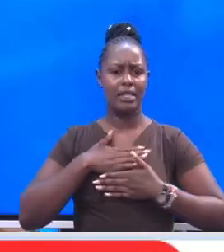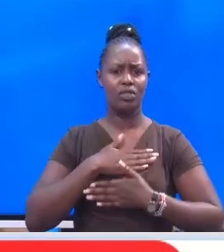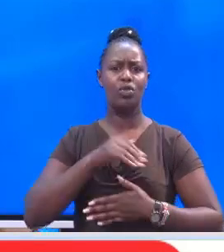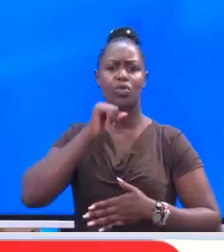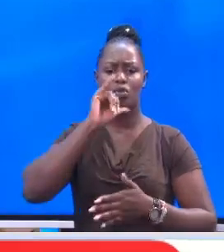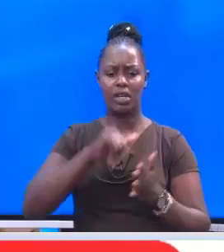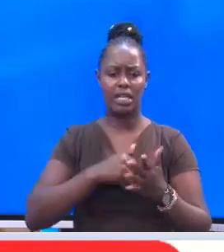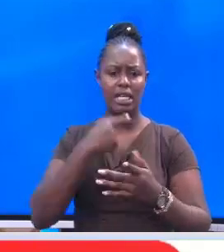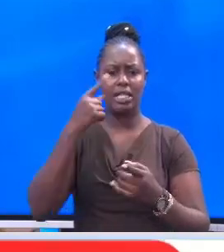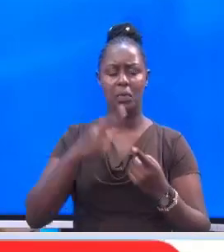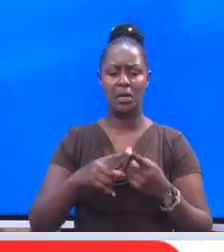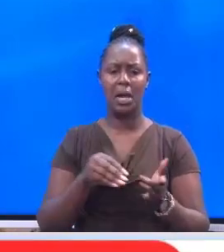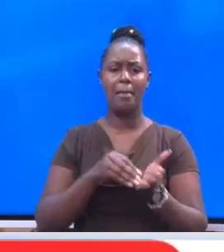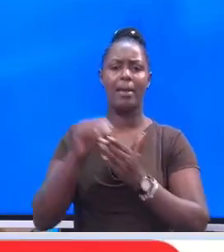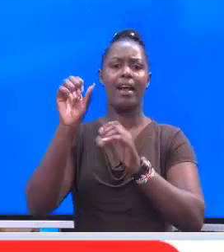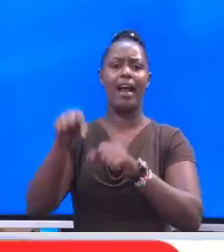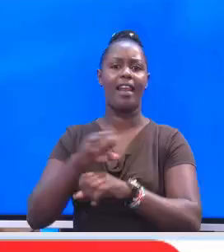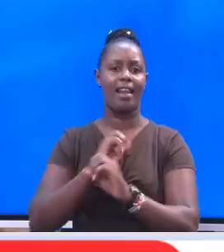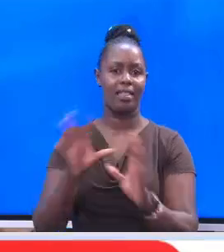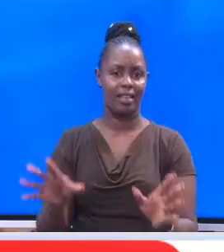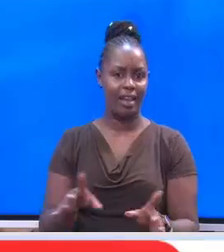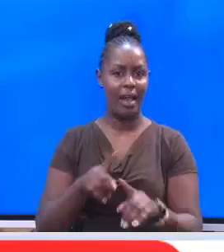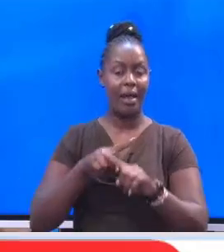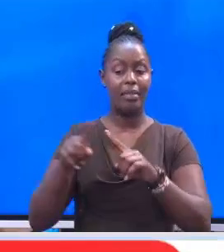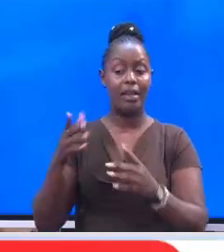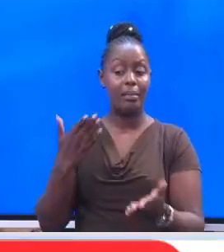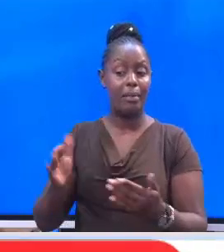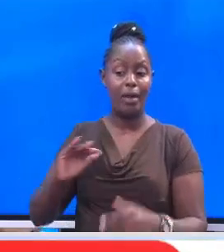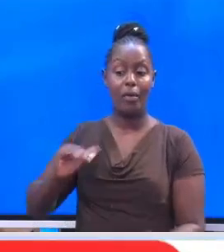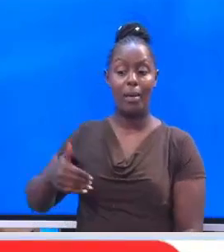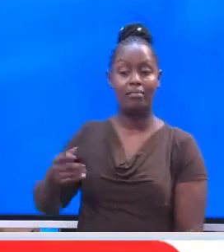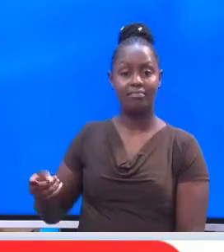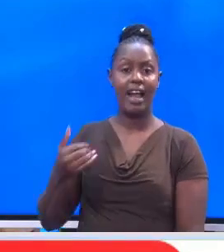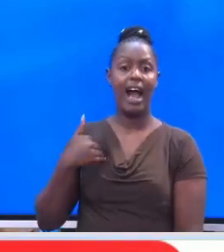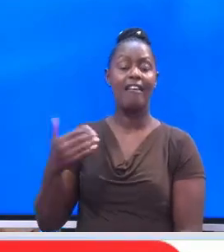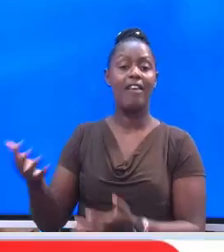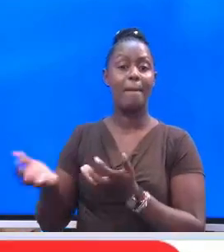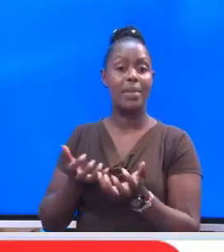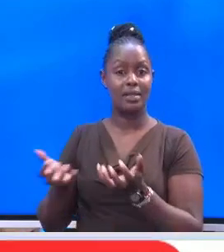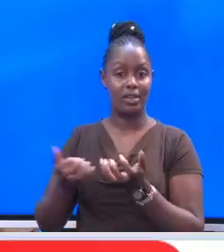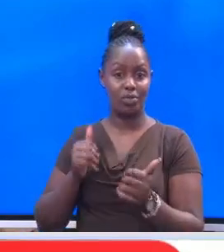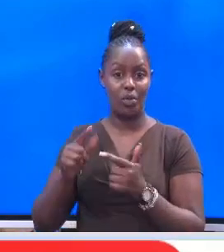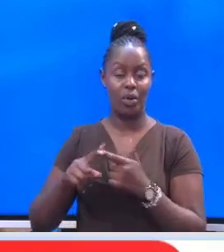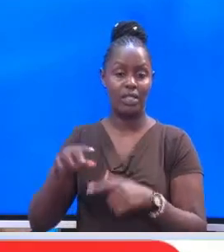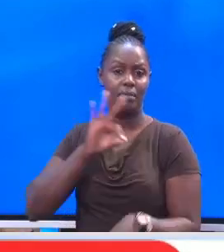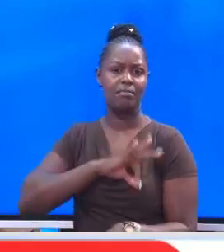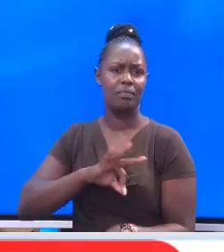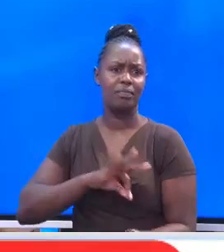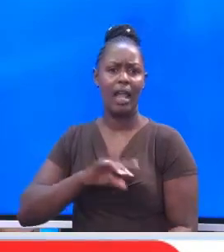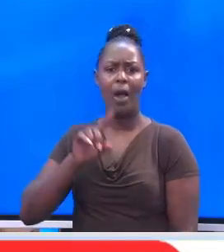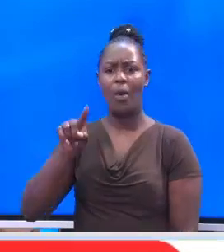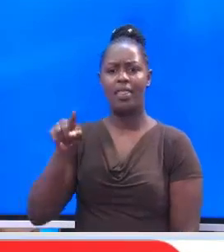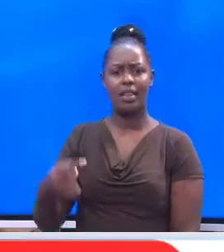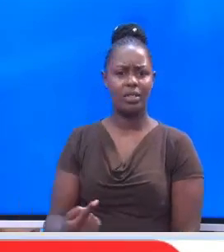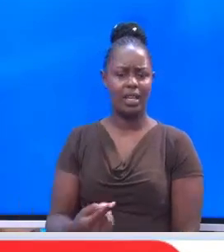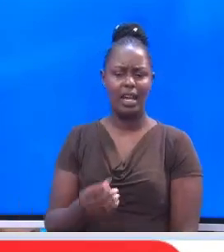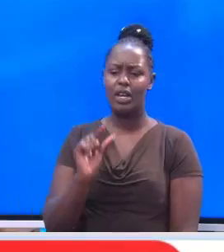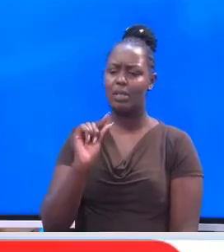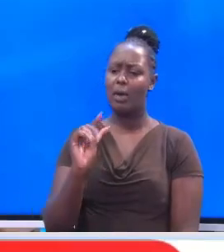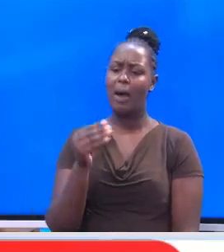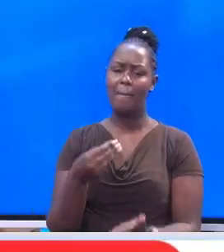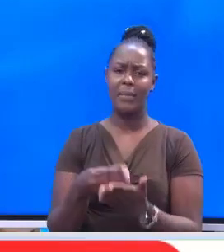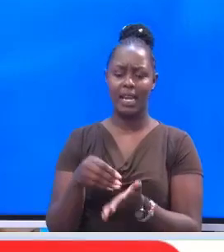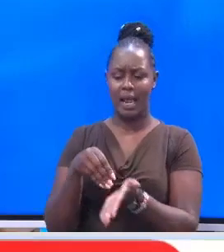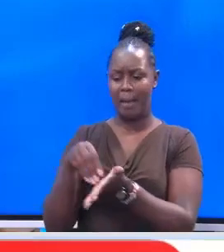huyo mama labda ana biashara kidogo ambaye hata labda anatenza 1,000 kwa siku. Atoe tu pesa kidogo ya kuweka kwenye